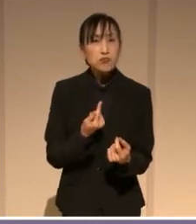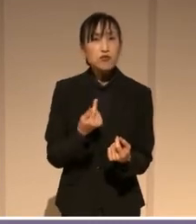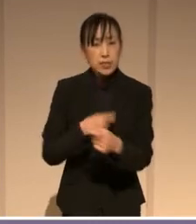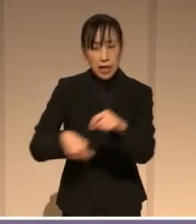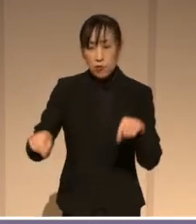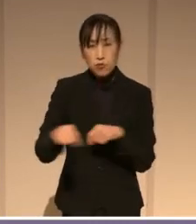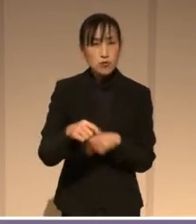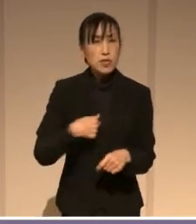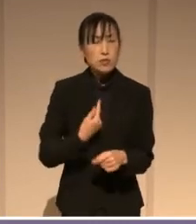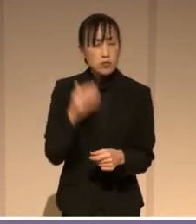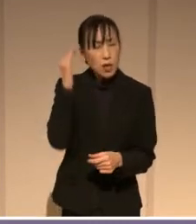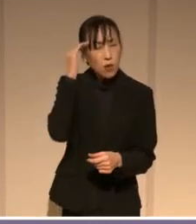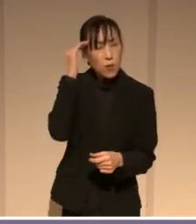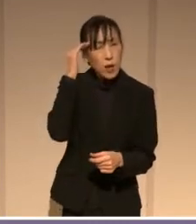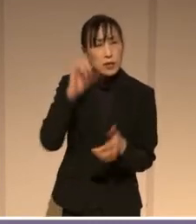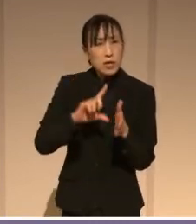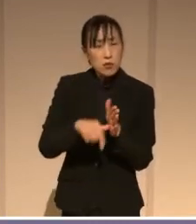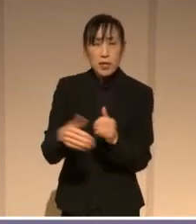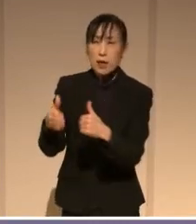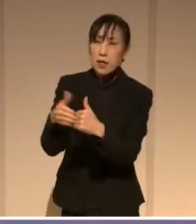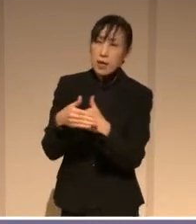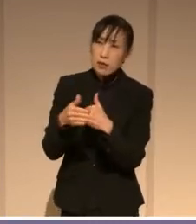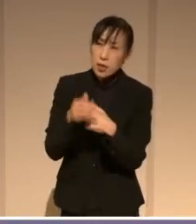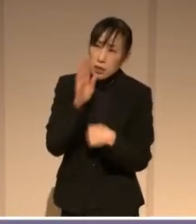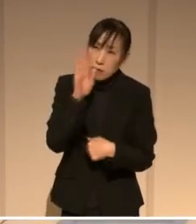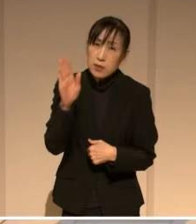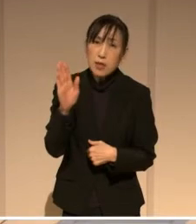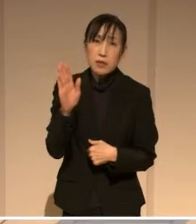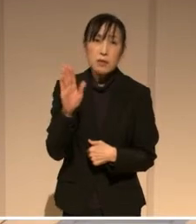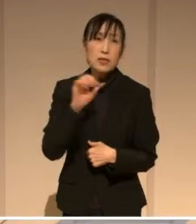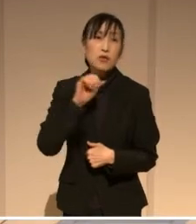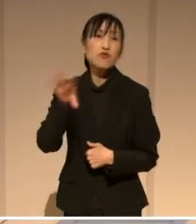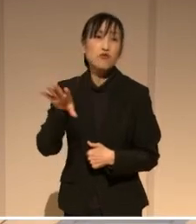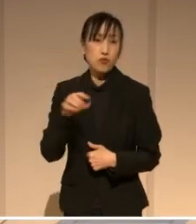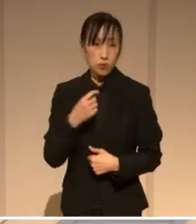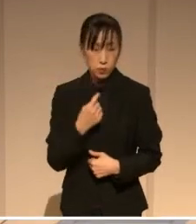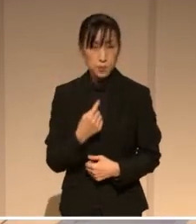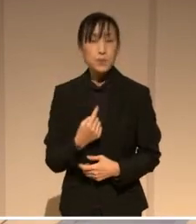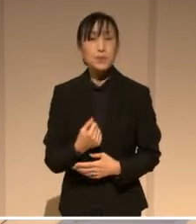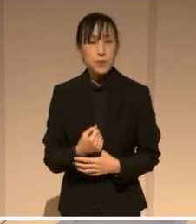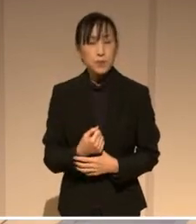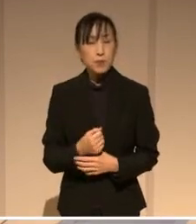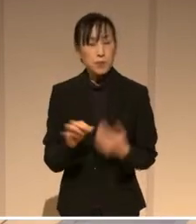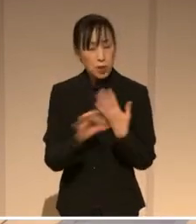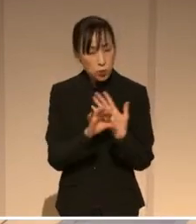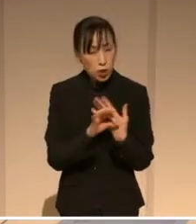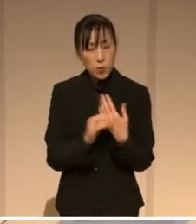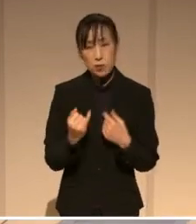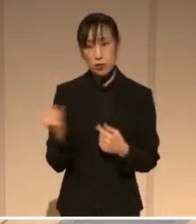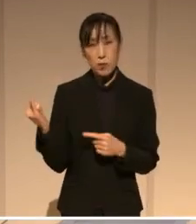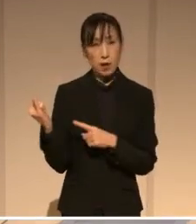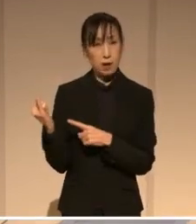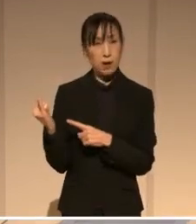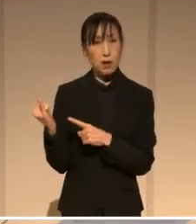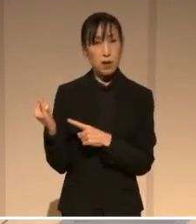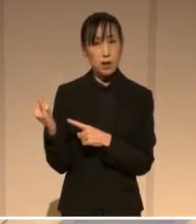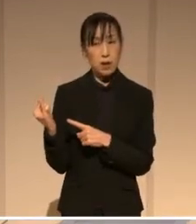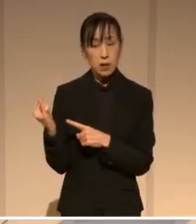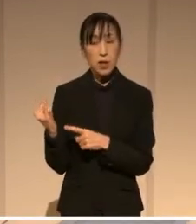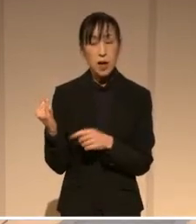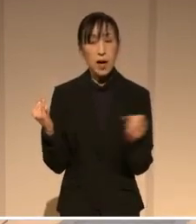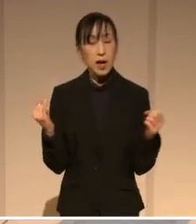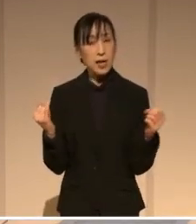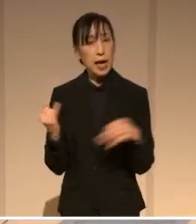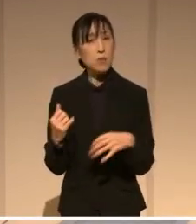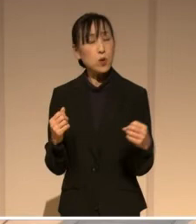とかなんかね例えば僕の妻とかも買い物行ったときに